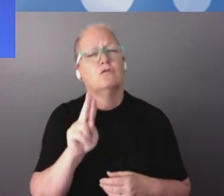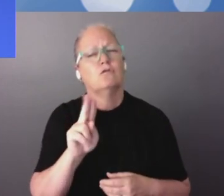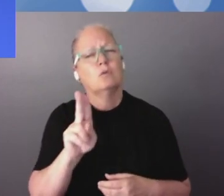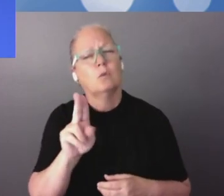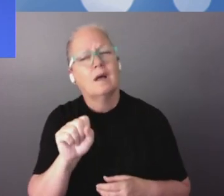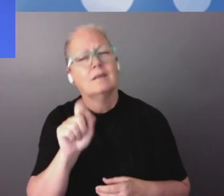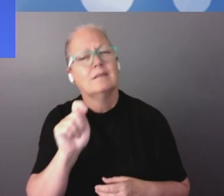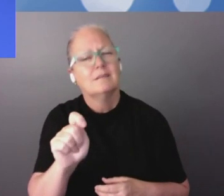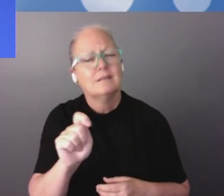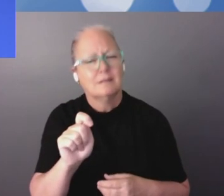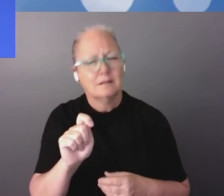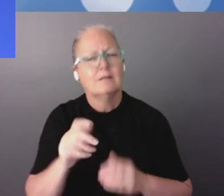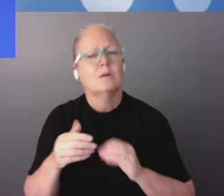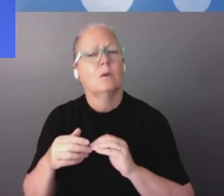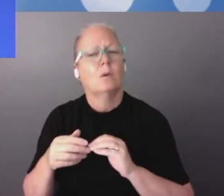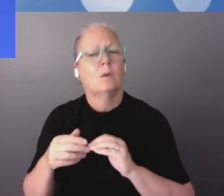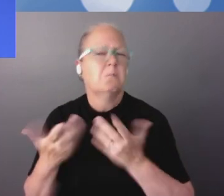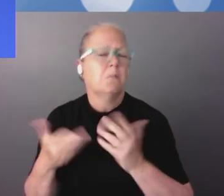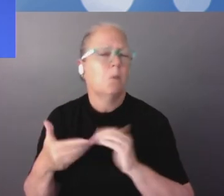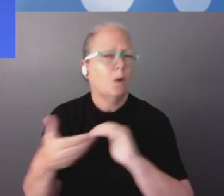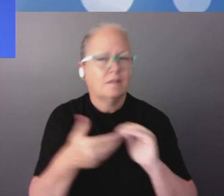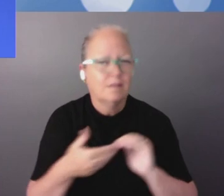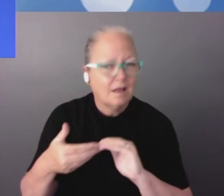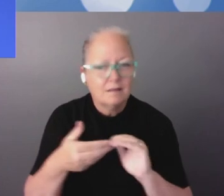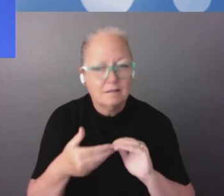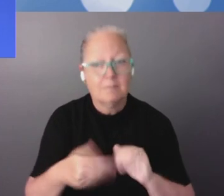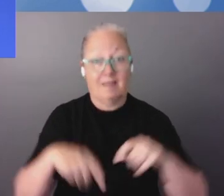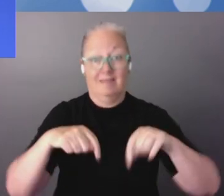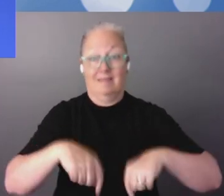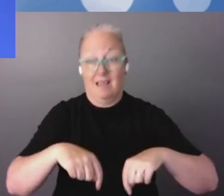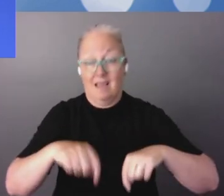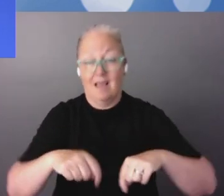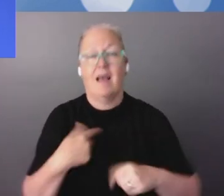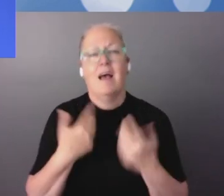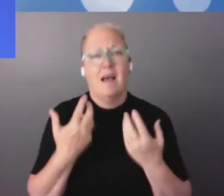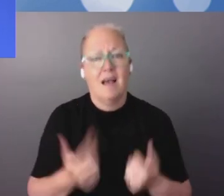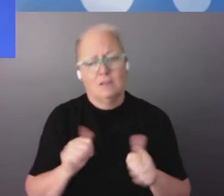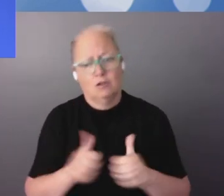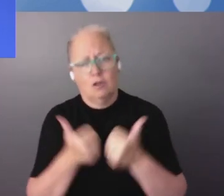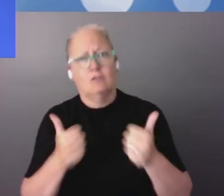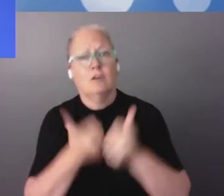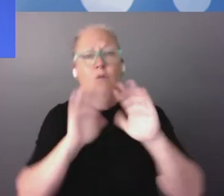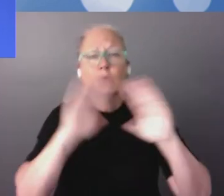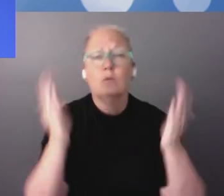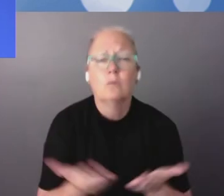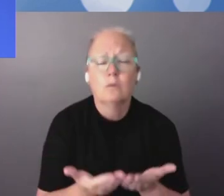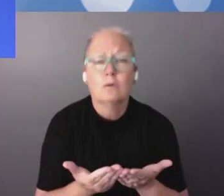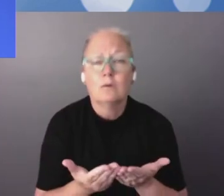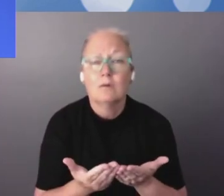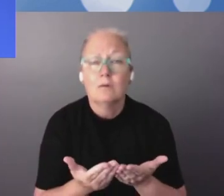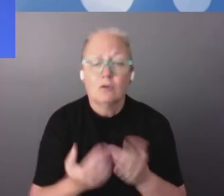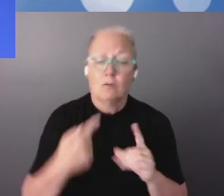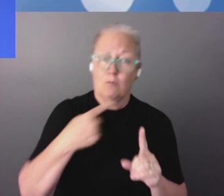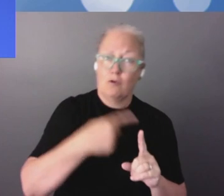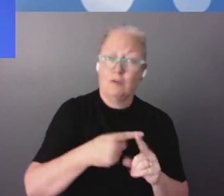на пороге глобальных вызовов, и мы должны с ними справляться. А в отношении дискуссии